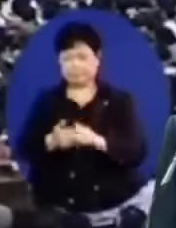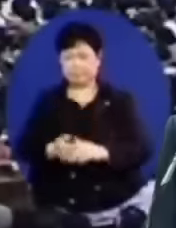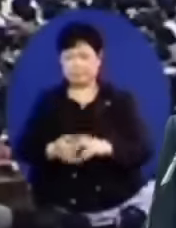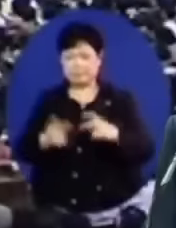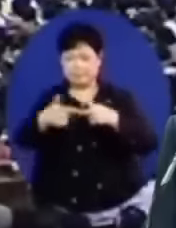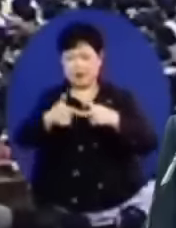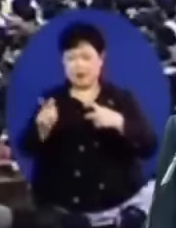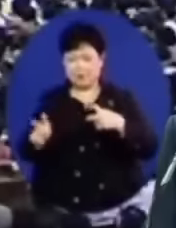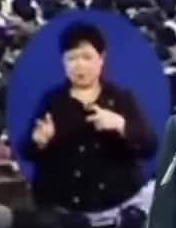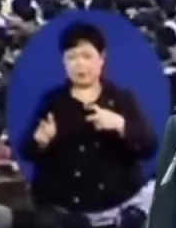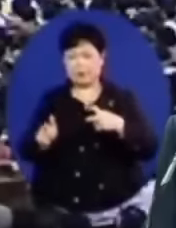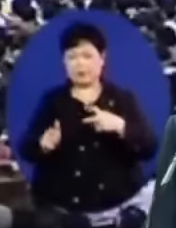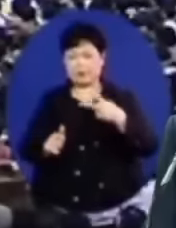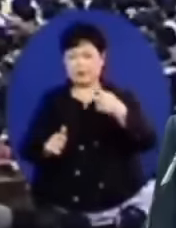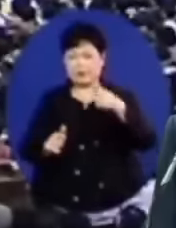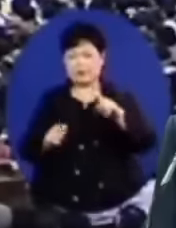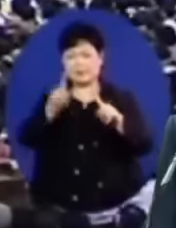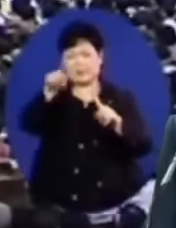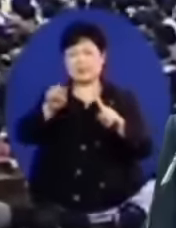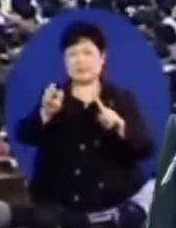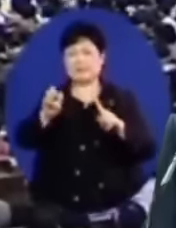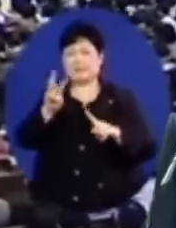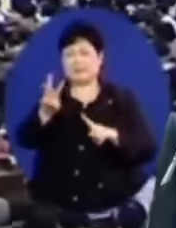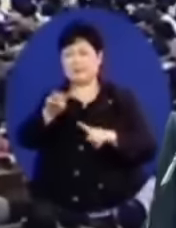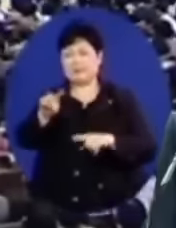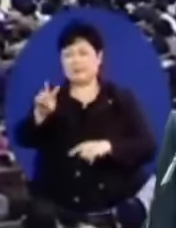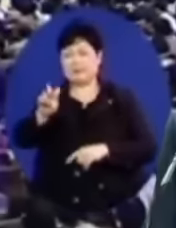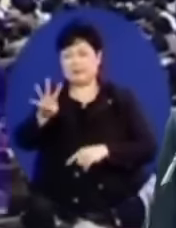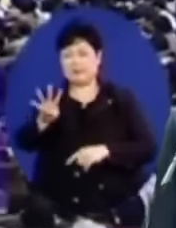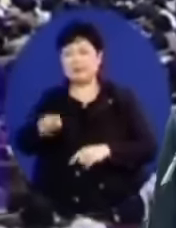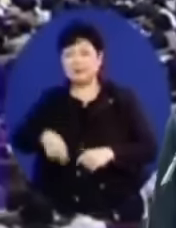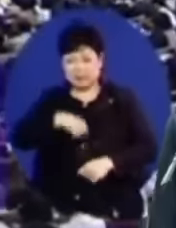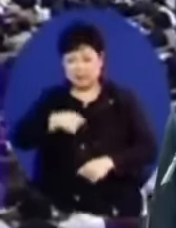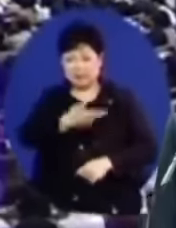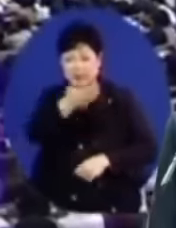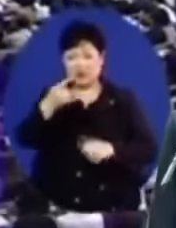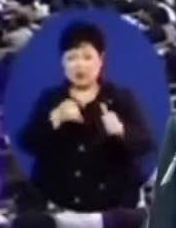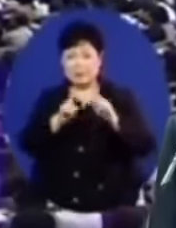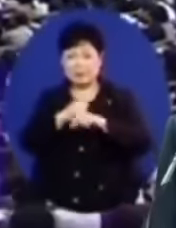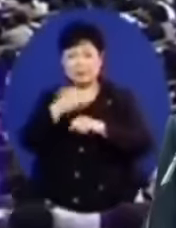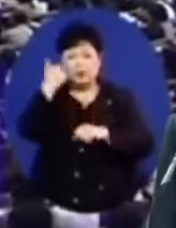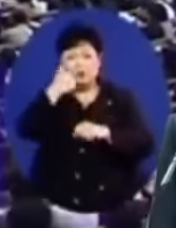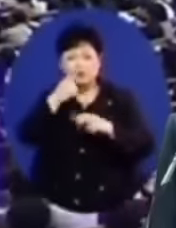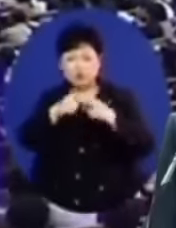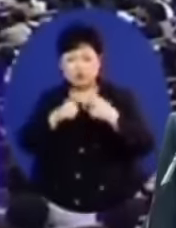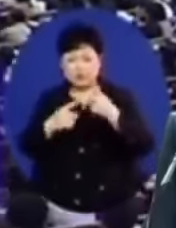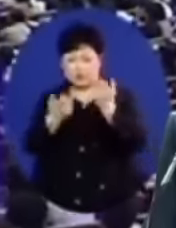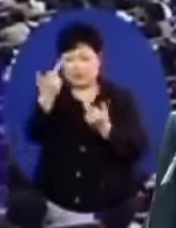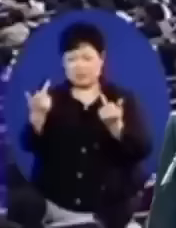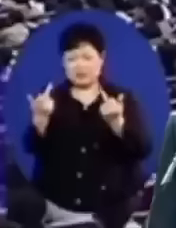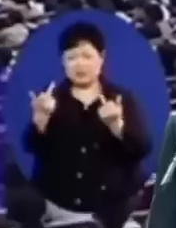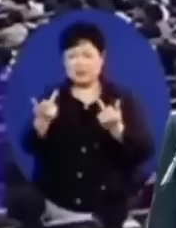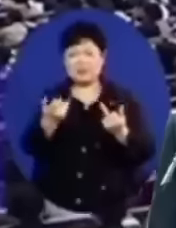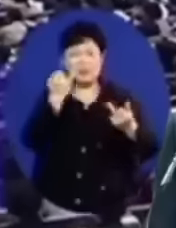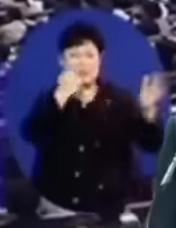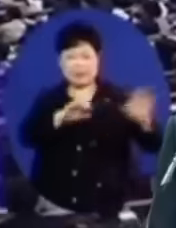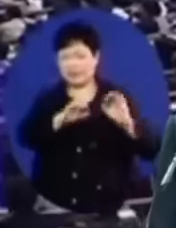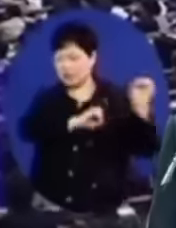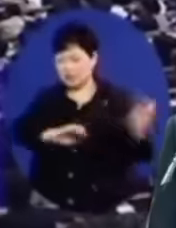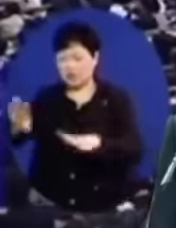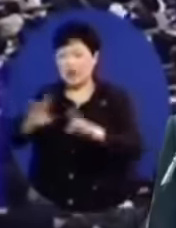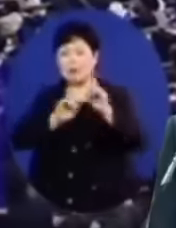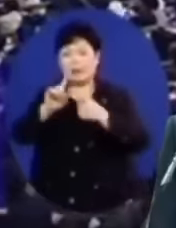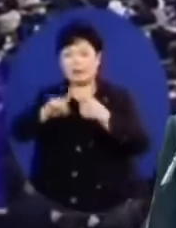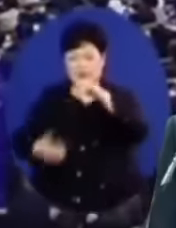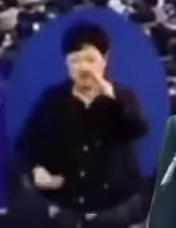마가복음 11장 23절로 24절에 내가 진실로 너에게 이르노니 누구든지 산들어 들리어 바다에 던져라 하며 그 말하는